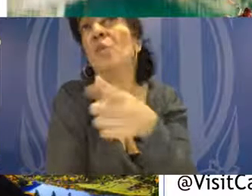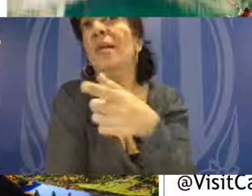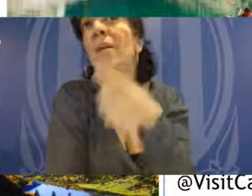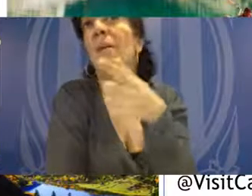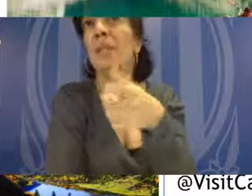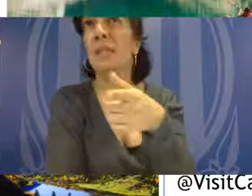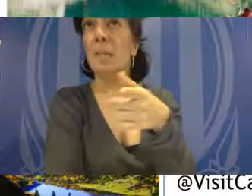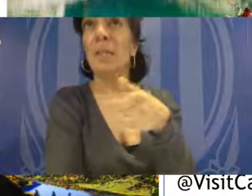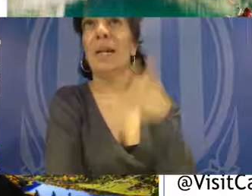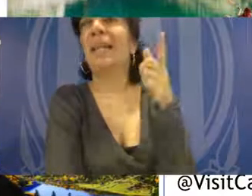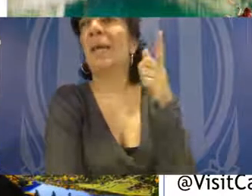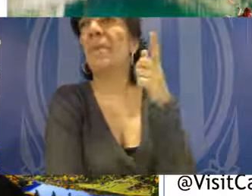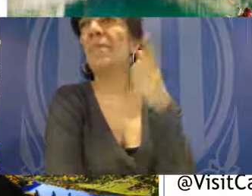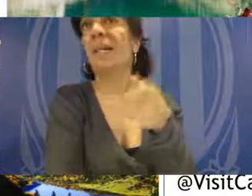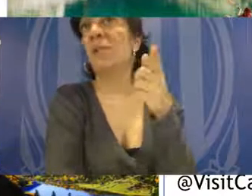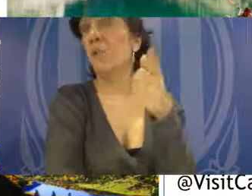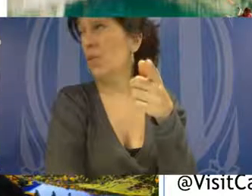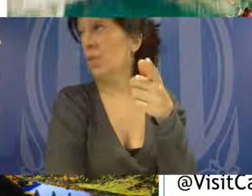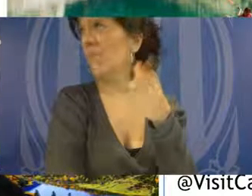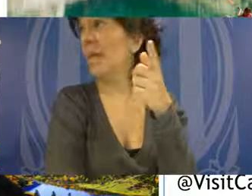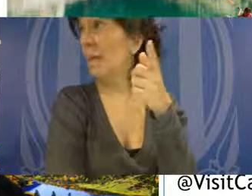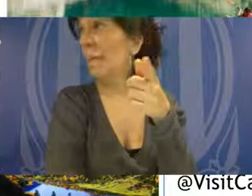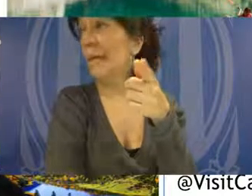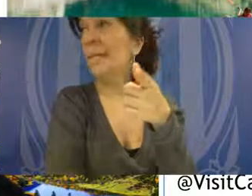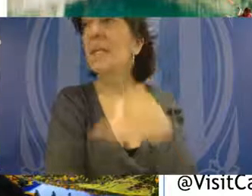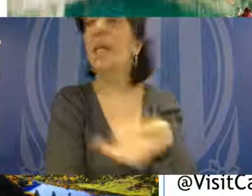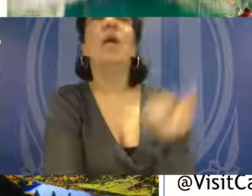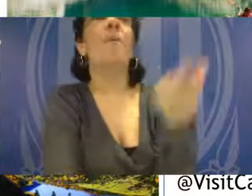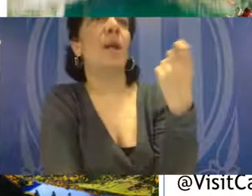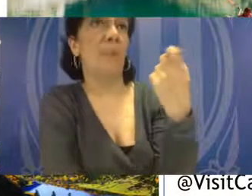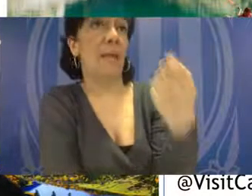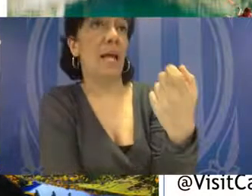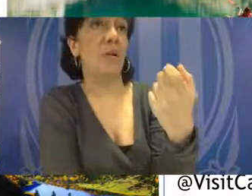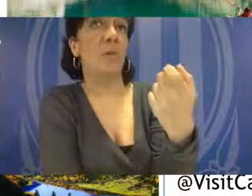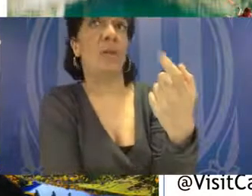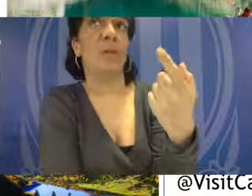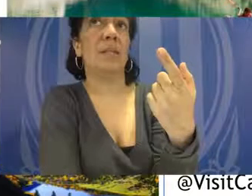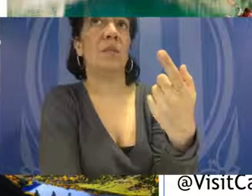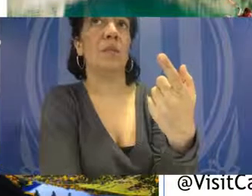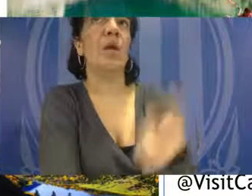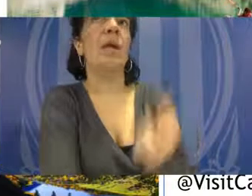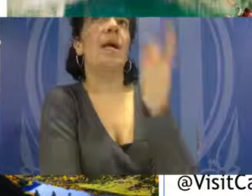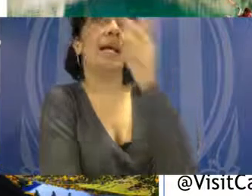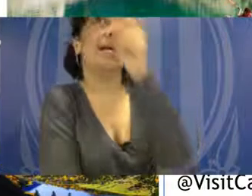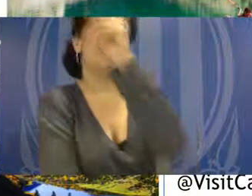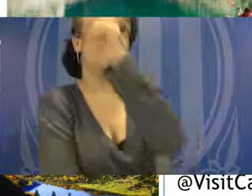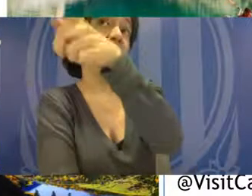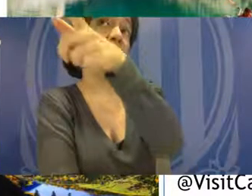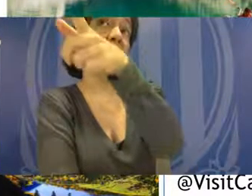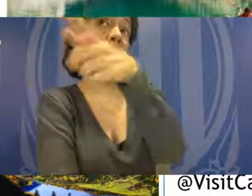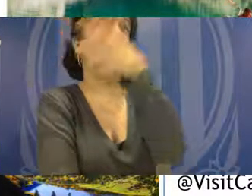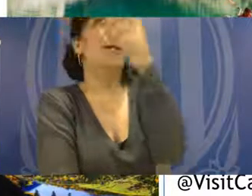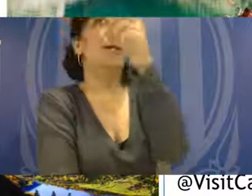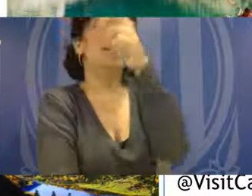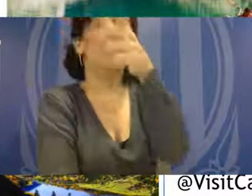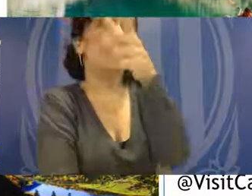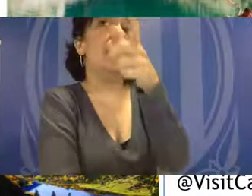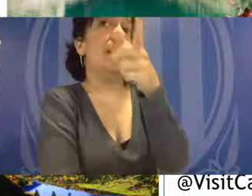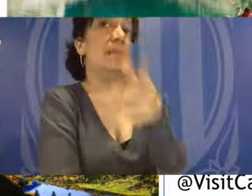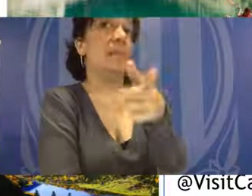que us explicava al principi perquè també hem fet accions, hem fet campanyes per augmentar el número de seguidors. El cas de França